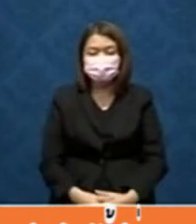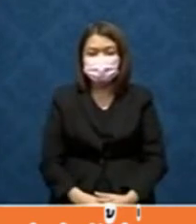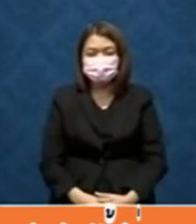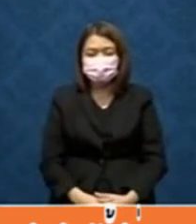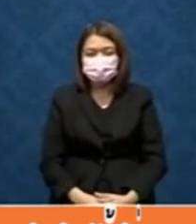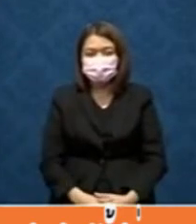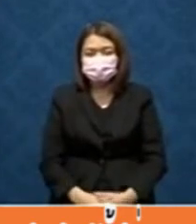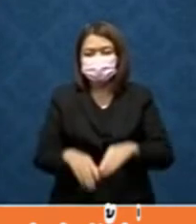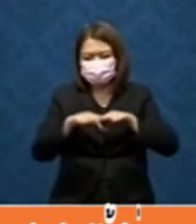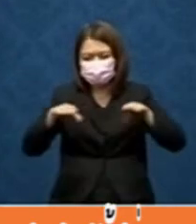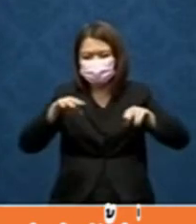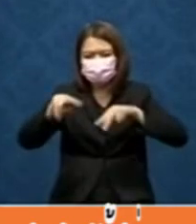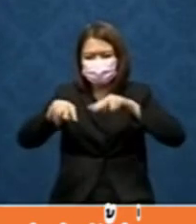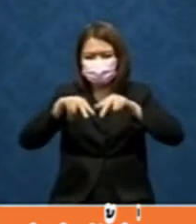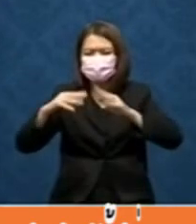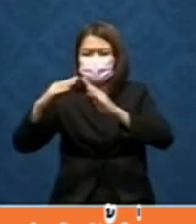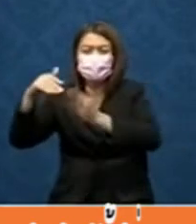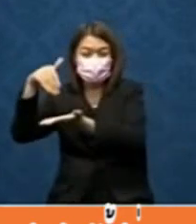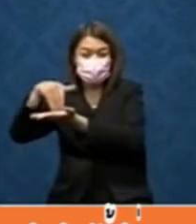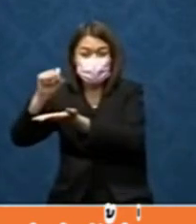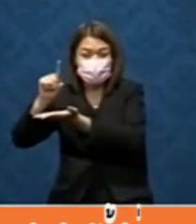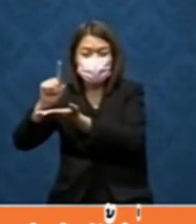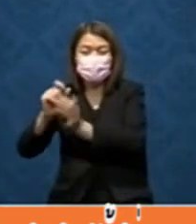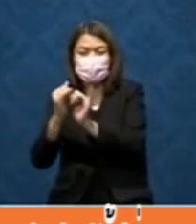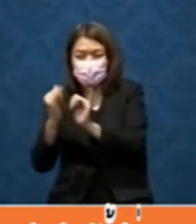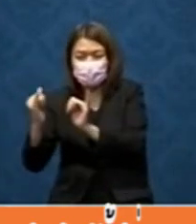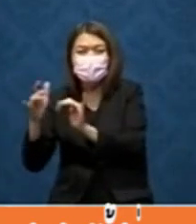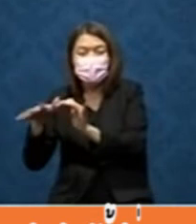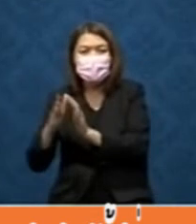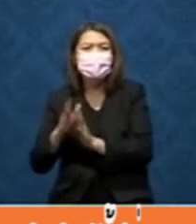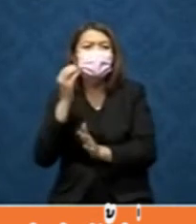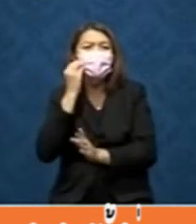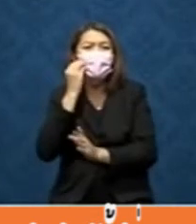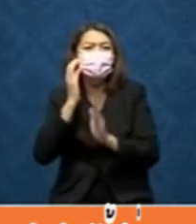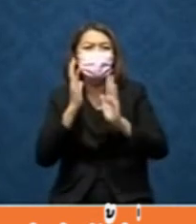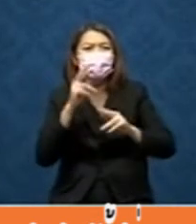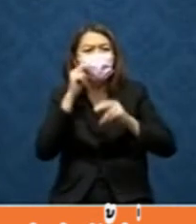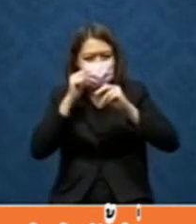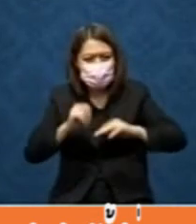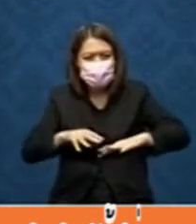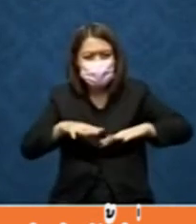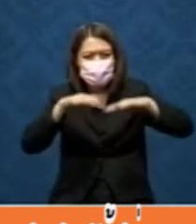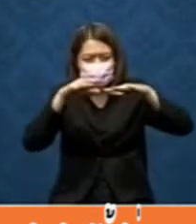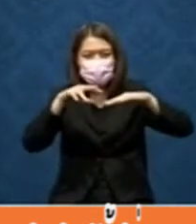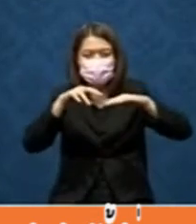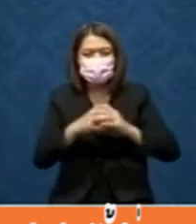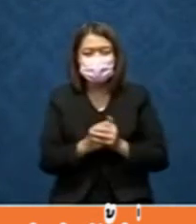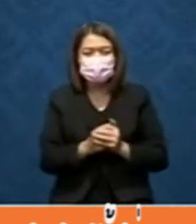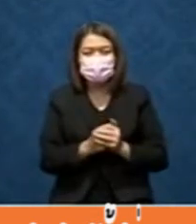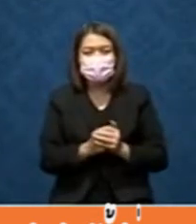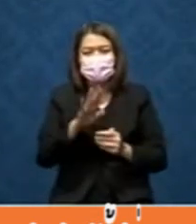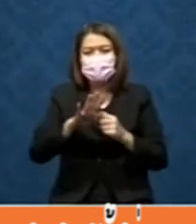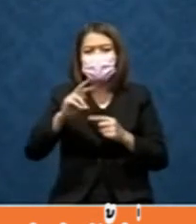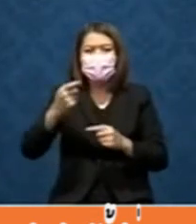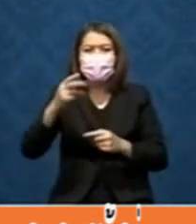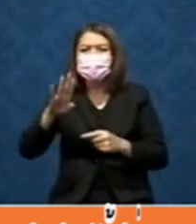ับก็คือมารถฐานการดูแลศูยพักพิงถาเห็นไครับนั่คือบ้านของคนทโดนน้ำทวมที่ตะบนบ้านกล่มอำ